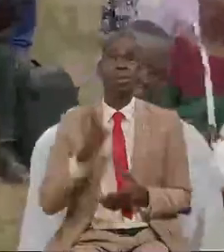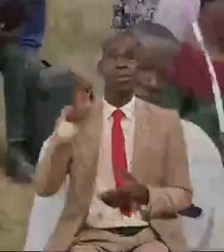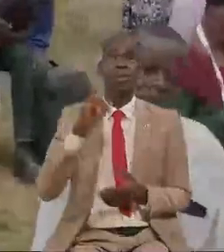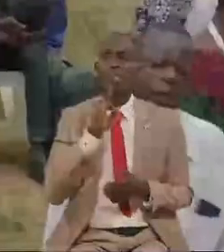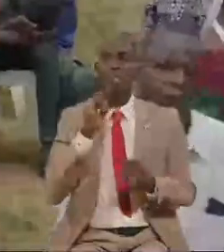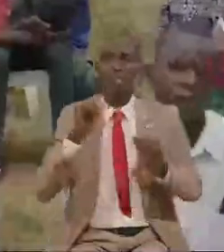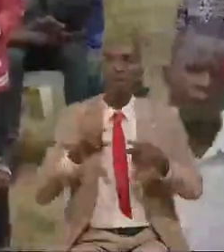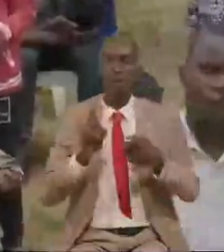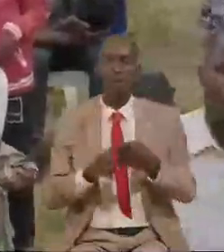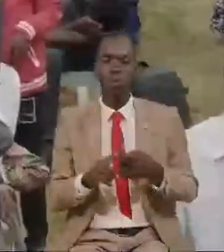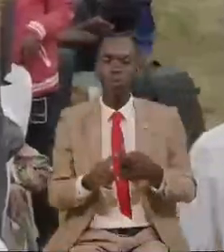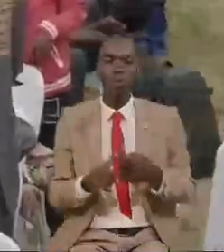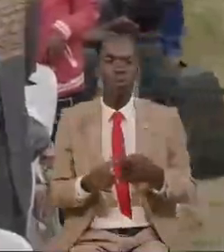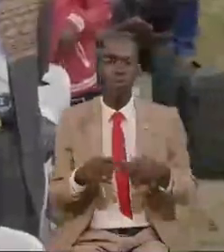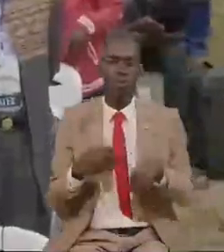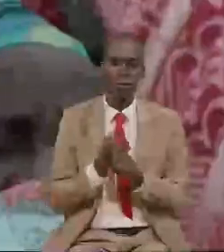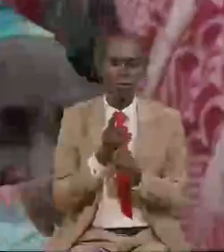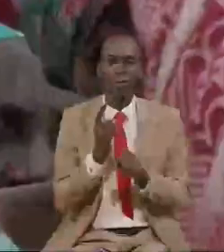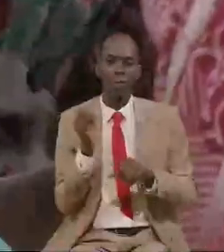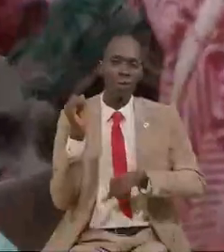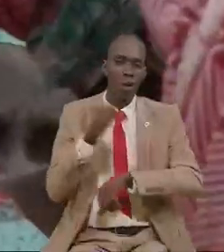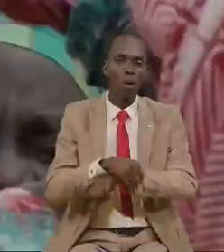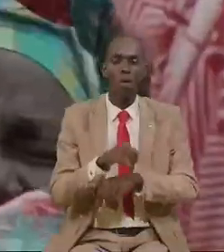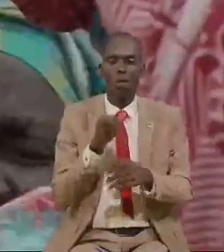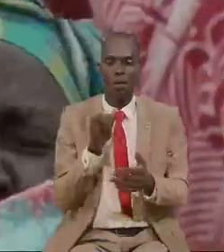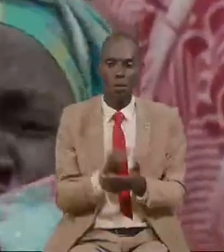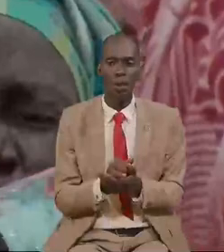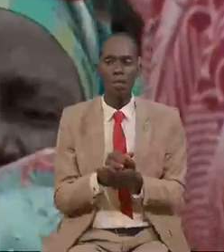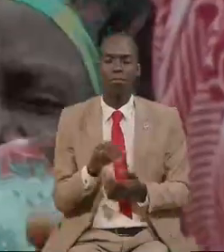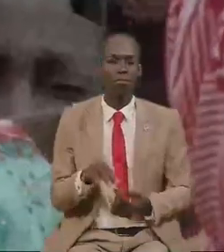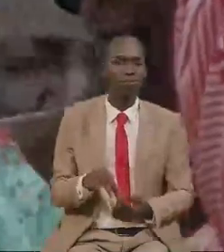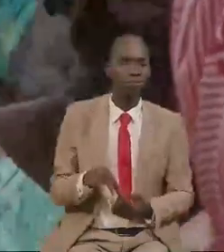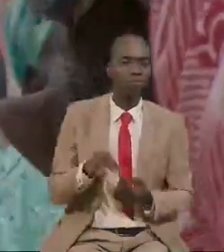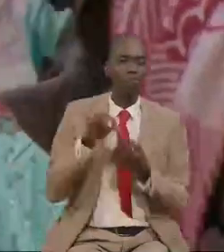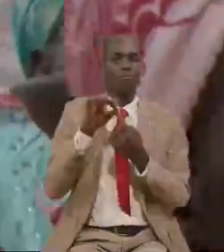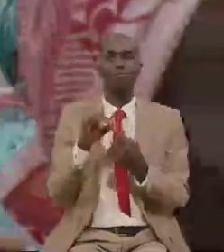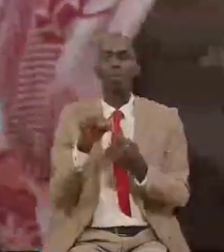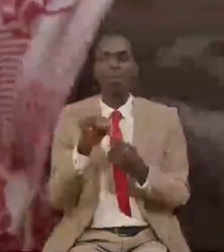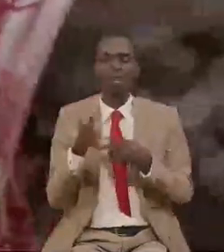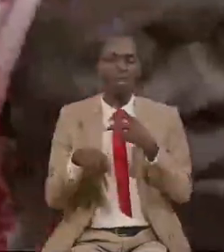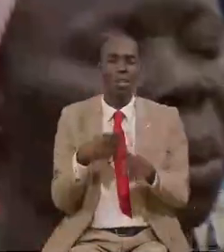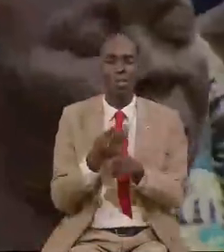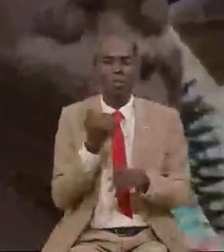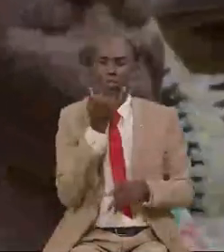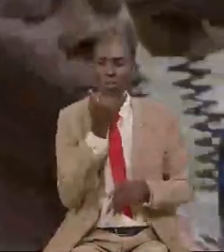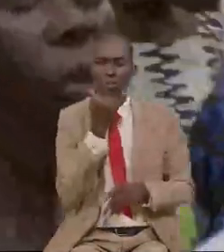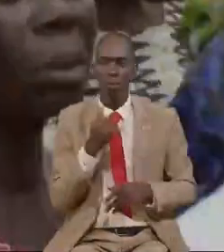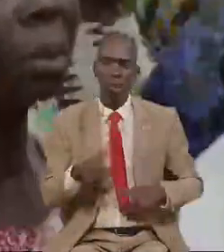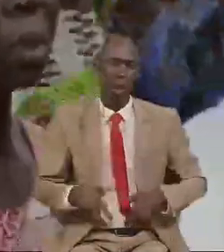Il est capable de t'amener à vaincre ce trait particulier de colère dans ta vie.